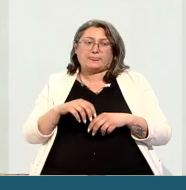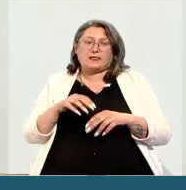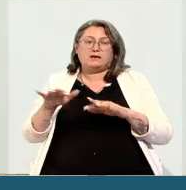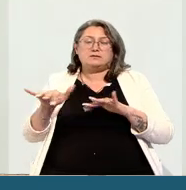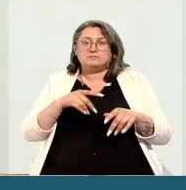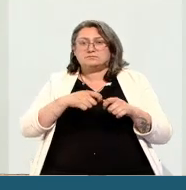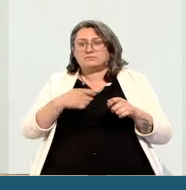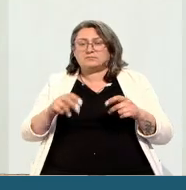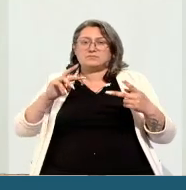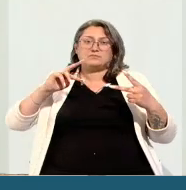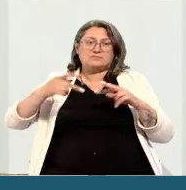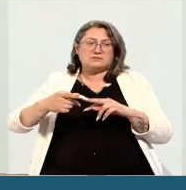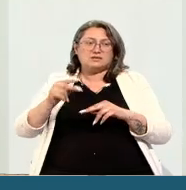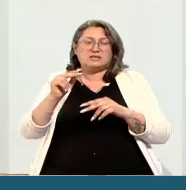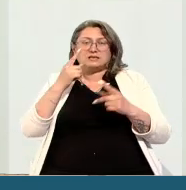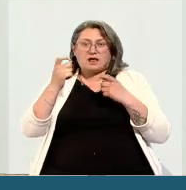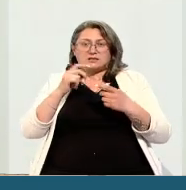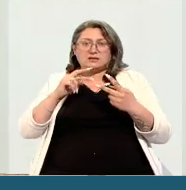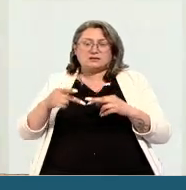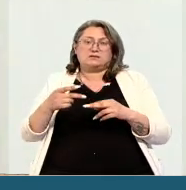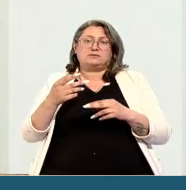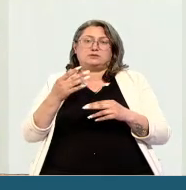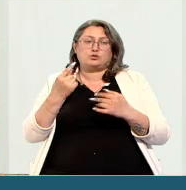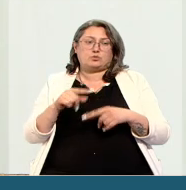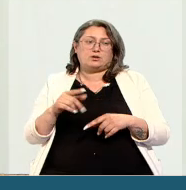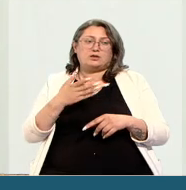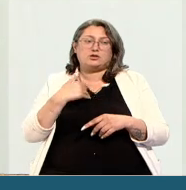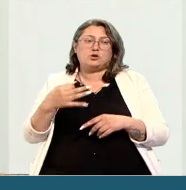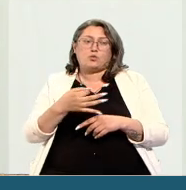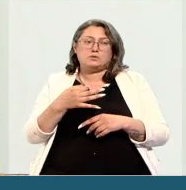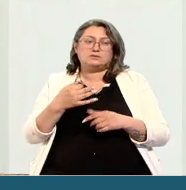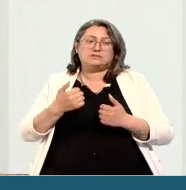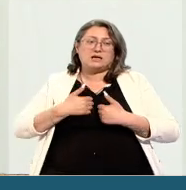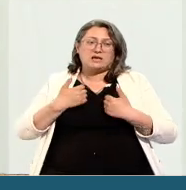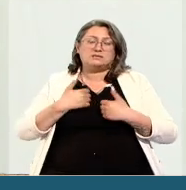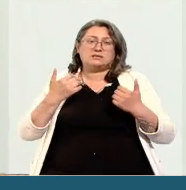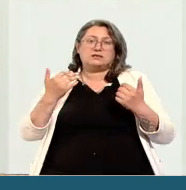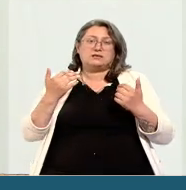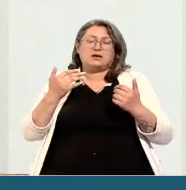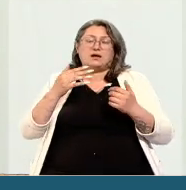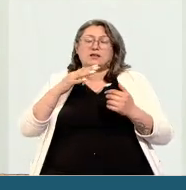волокита, искажение статистических данных и другие. Наша область стремительно теряет